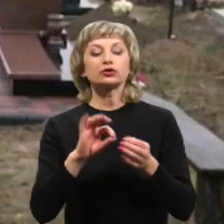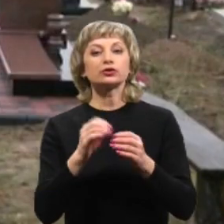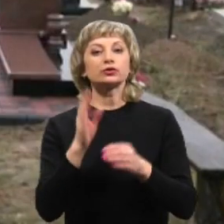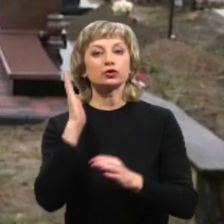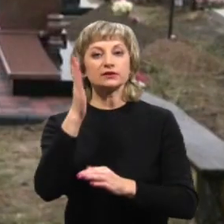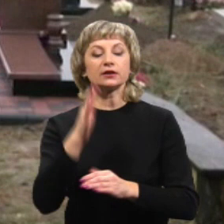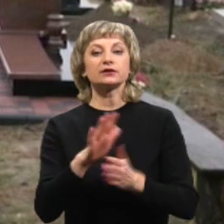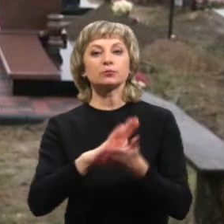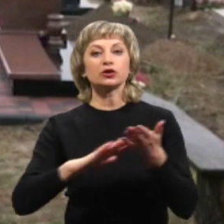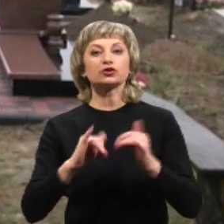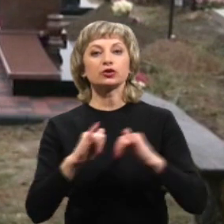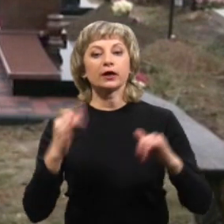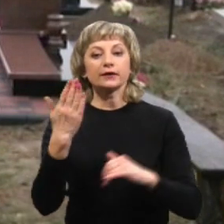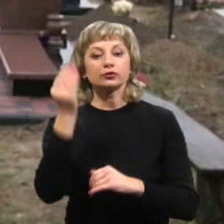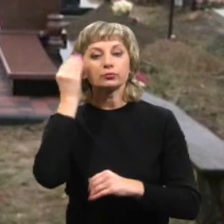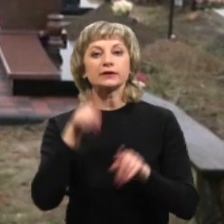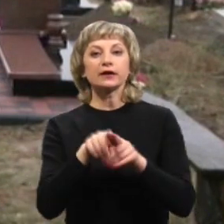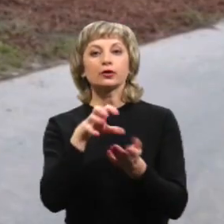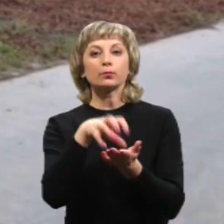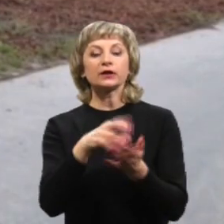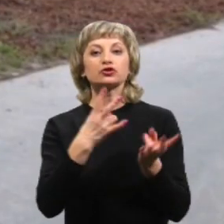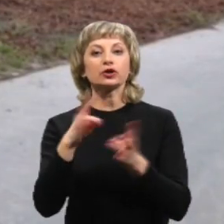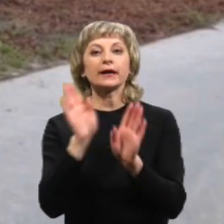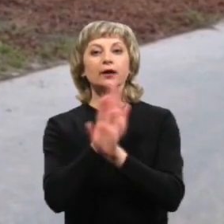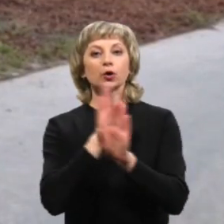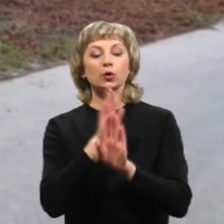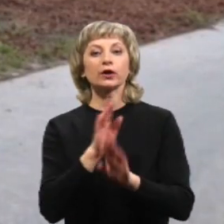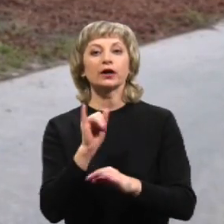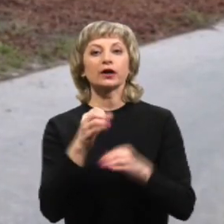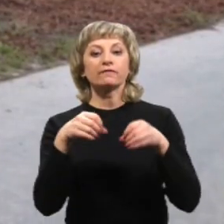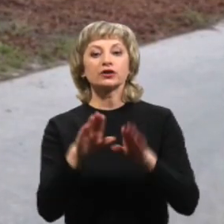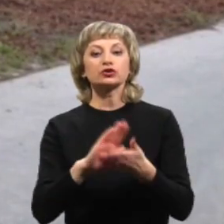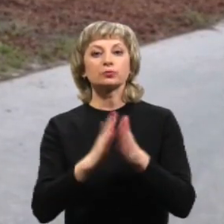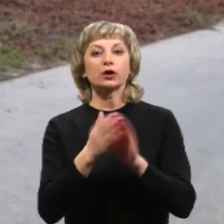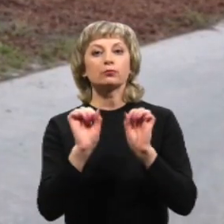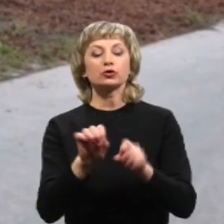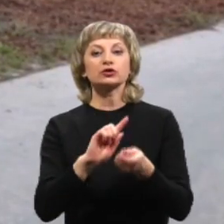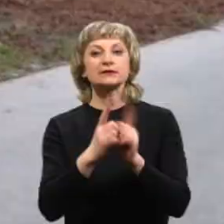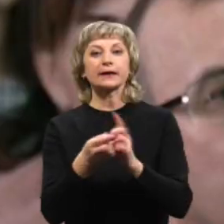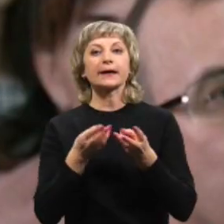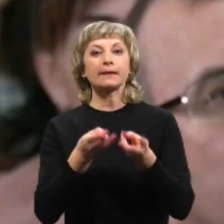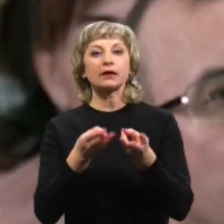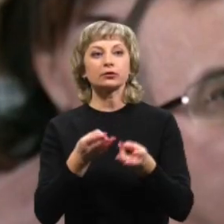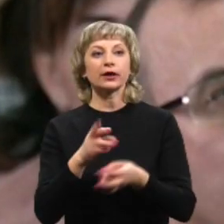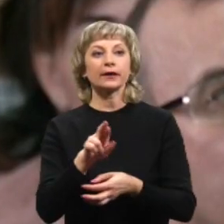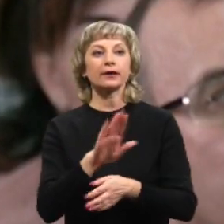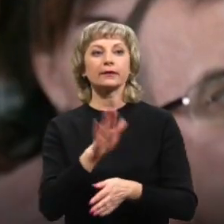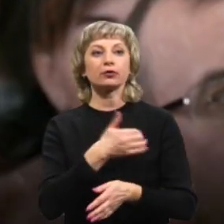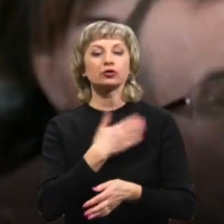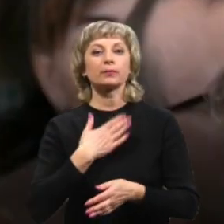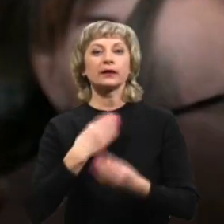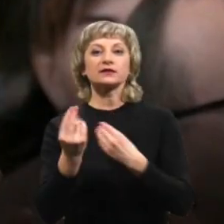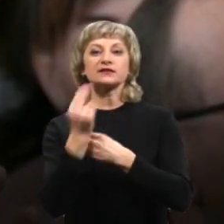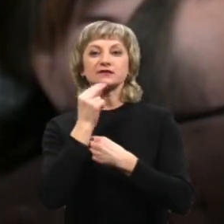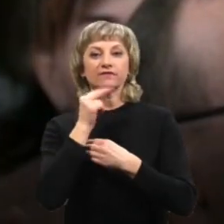подальшого розширення. На її думку, такі об'єкти шкідливі для екології. І вирішенням ситуації може стати крематорій. Я не хочу, щоб мене